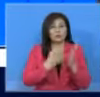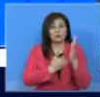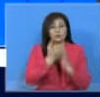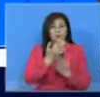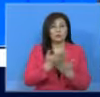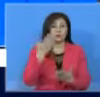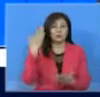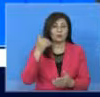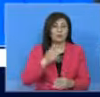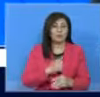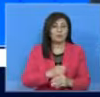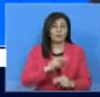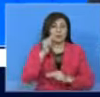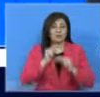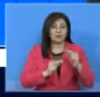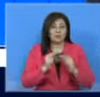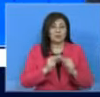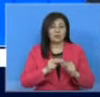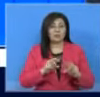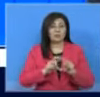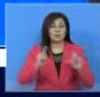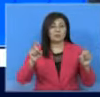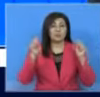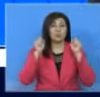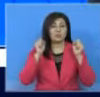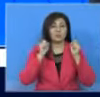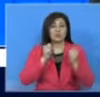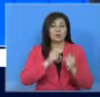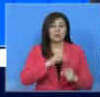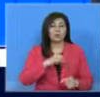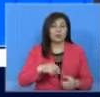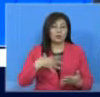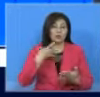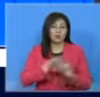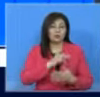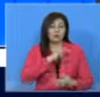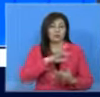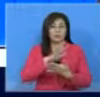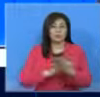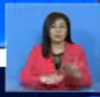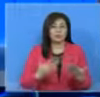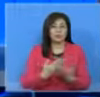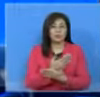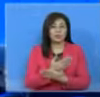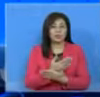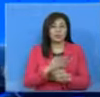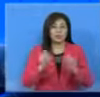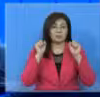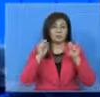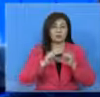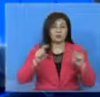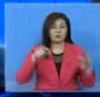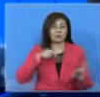істеп отқан нелерде олар қызметін жалғастыра береді. А мына жаңадан ашқан орталыққа енді жаңағы менің түсінгенім